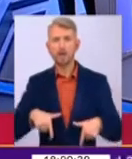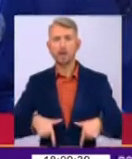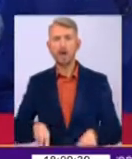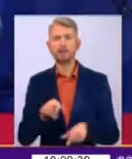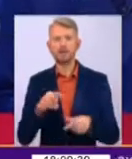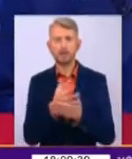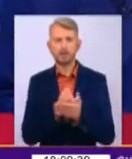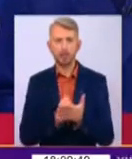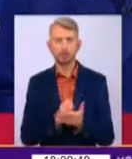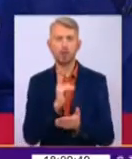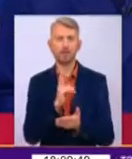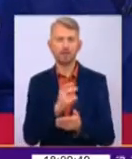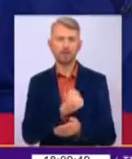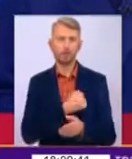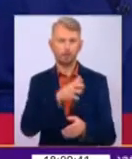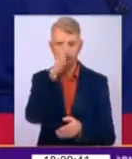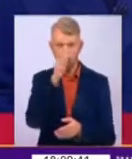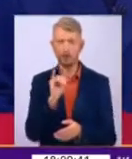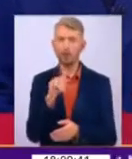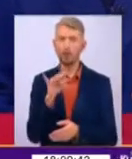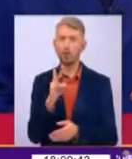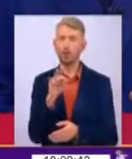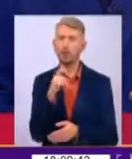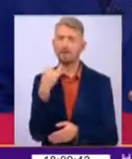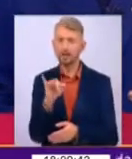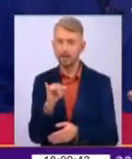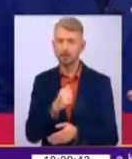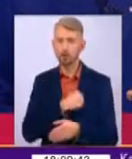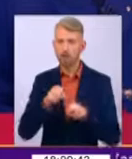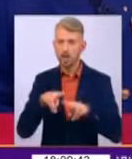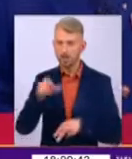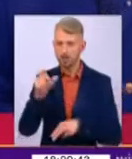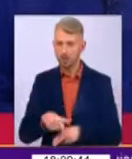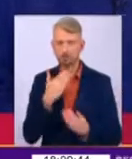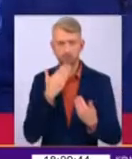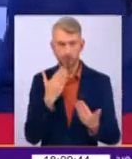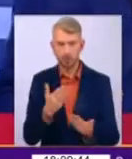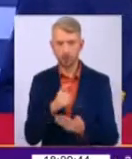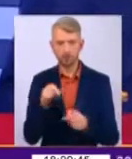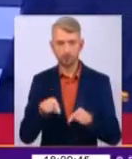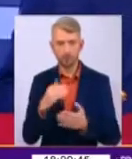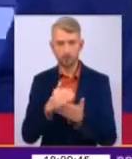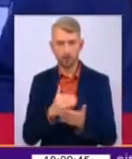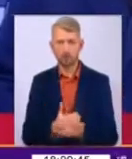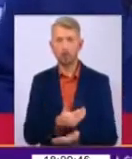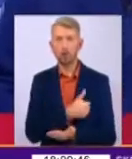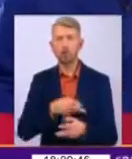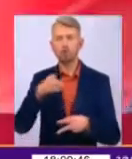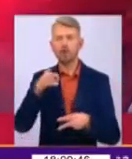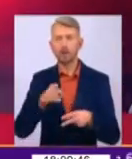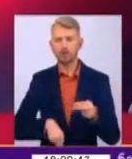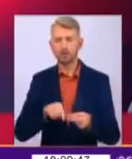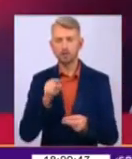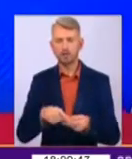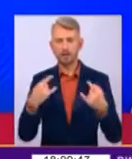запасу і кандидат військових наук. Ігор Козій, військовий експерт. Дуже вам дякую за цю студію. Я хочу закінчити